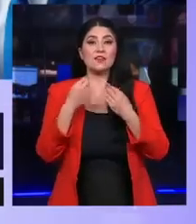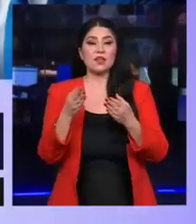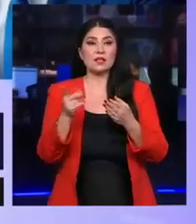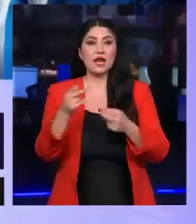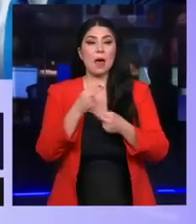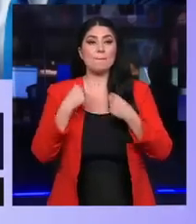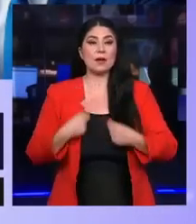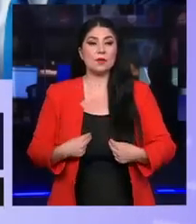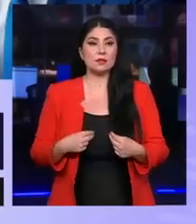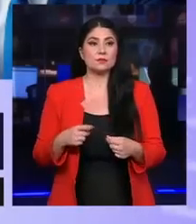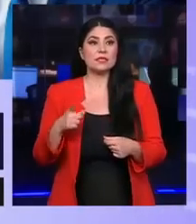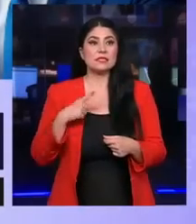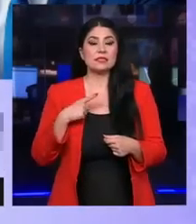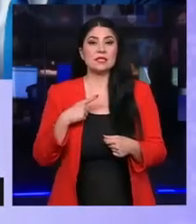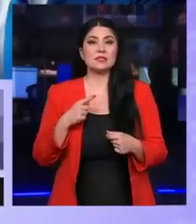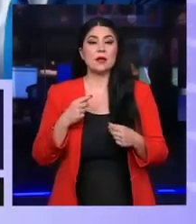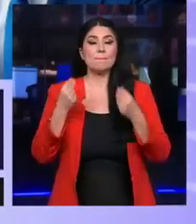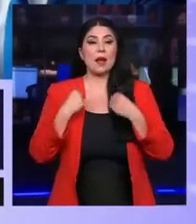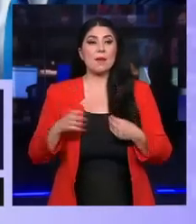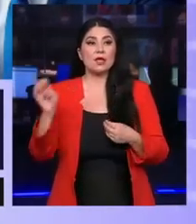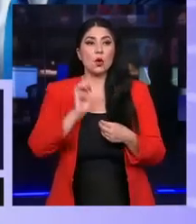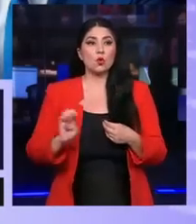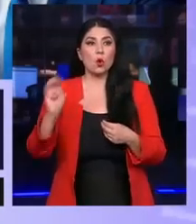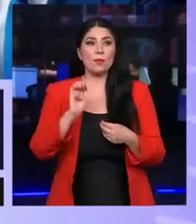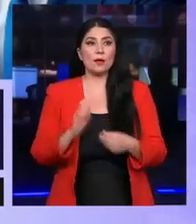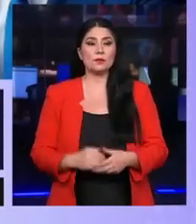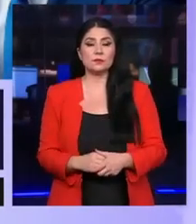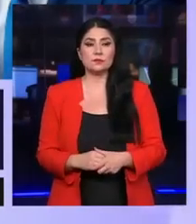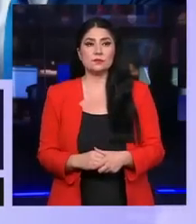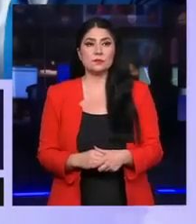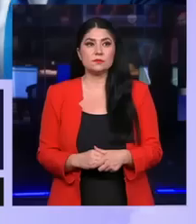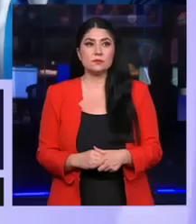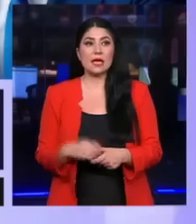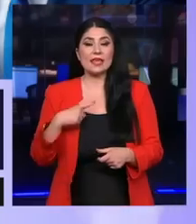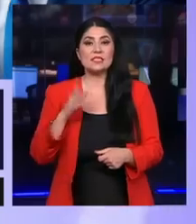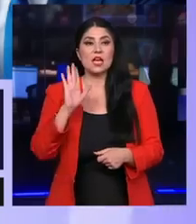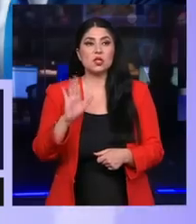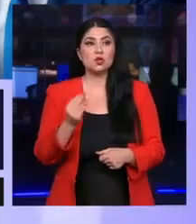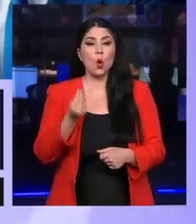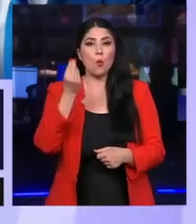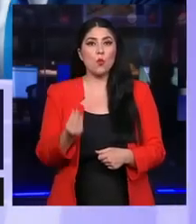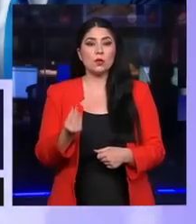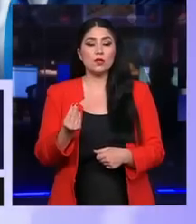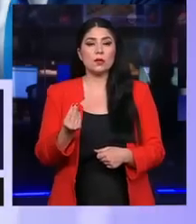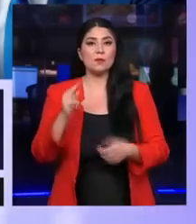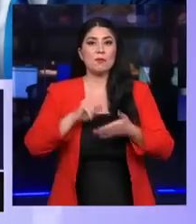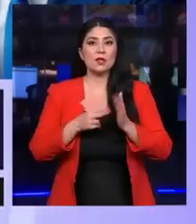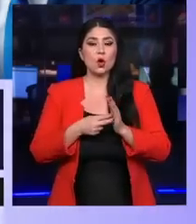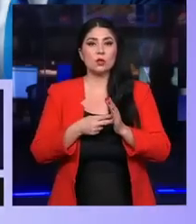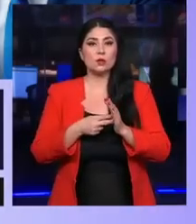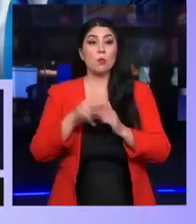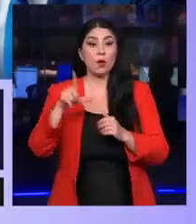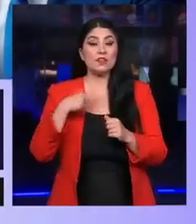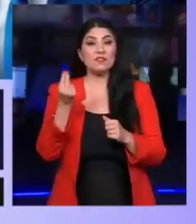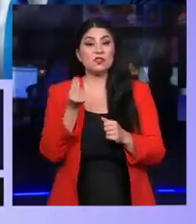premierului. Sunteți parlamentar european. Considerați că este aceasta o bună metodă de a, sau că